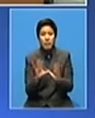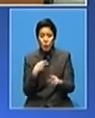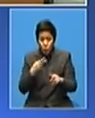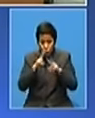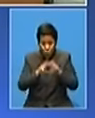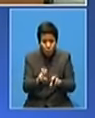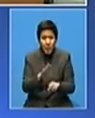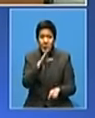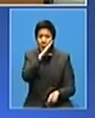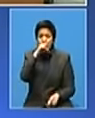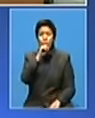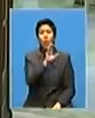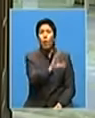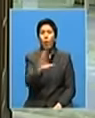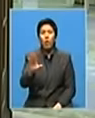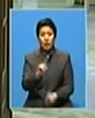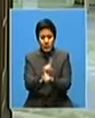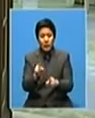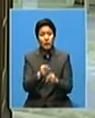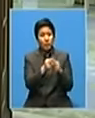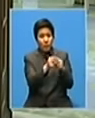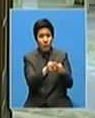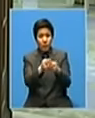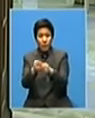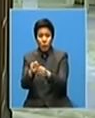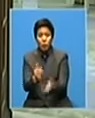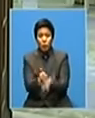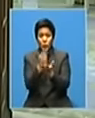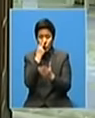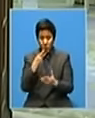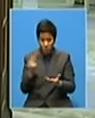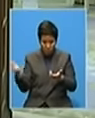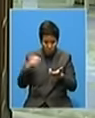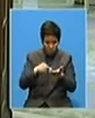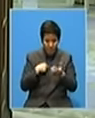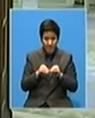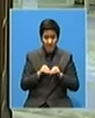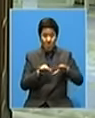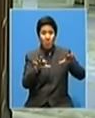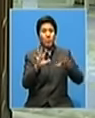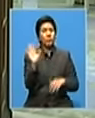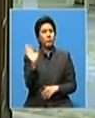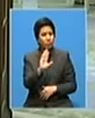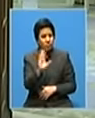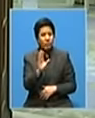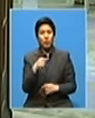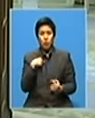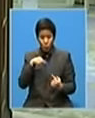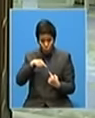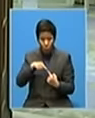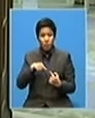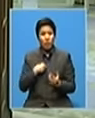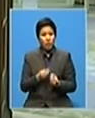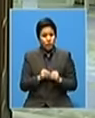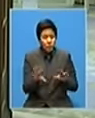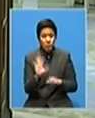ดูในส่วนที่เป็นความลับของท่านนะครับเว้นแต่ว่าท่านช่วยกันดูแลเองว่าไม่แพร่กระจายไม่ช่วยกันแพร่ในส่วนที่ไม่เหมาะสมออกไปแล้วถึงเวล